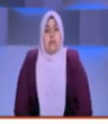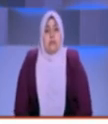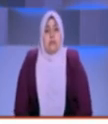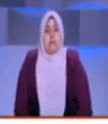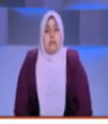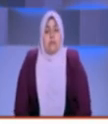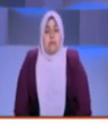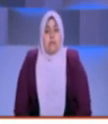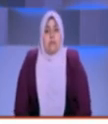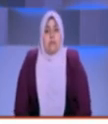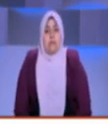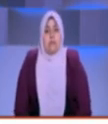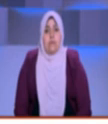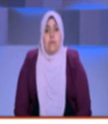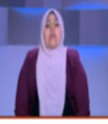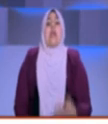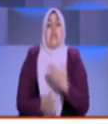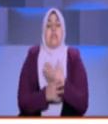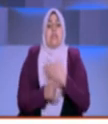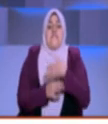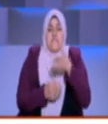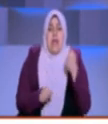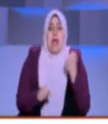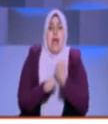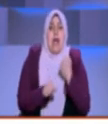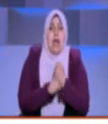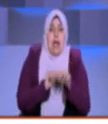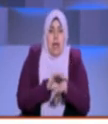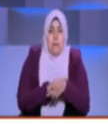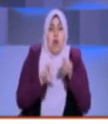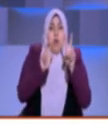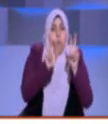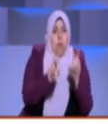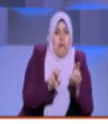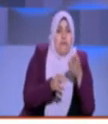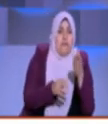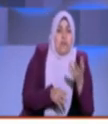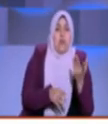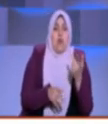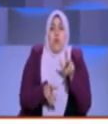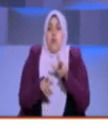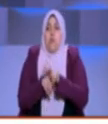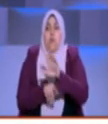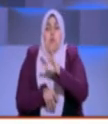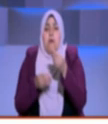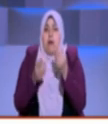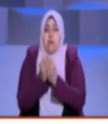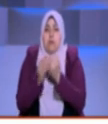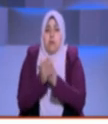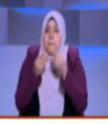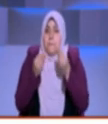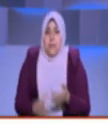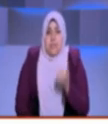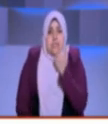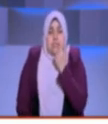أن هناك بعض الأعمال التي تم وقفها والتي أضرت بالاقتصاد الإسباني، كما